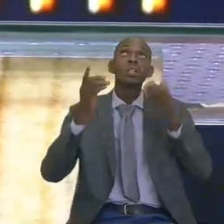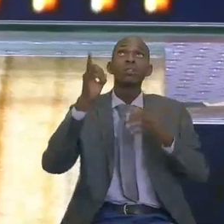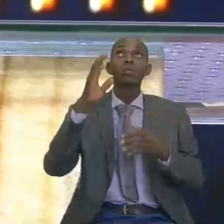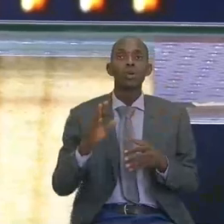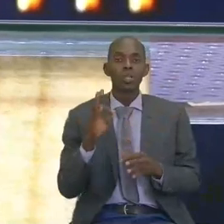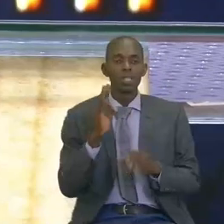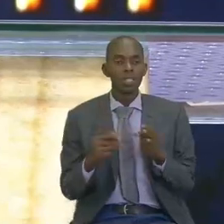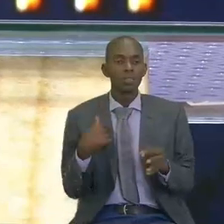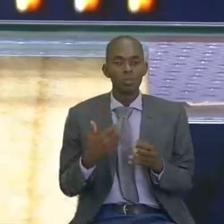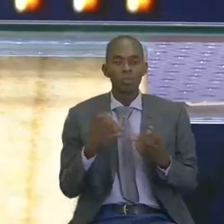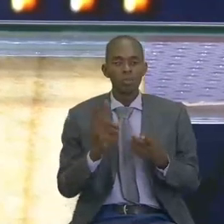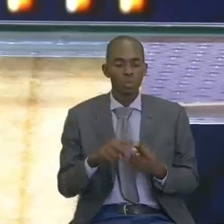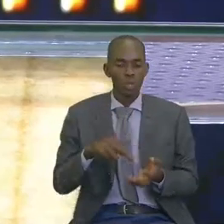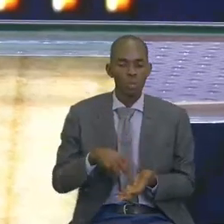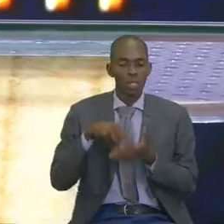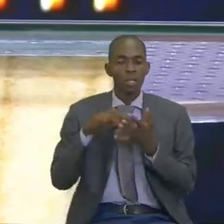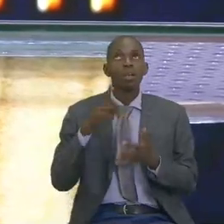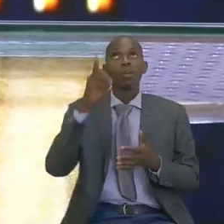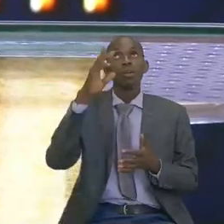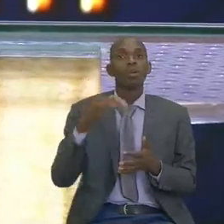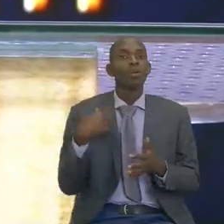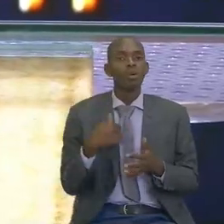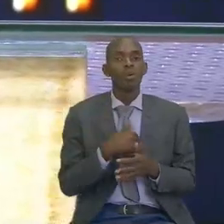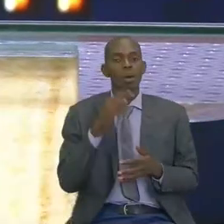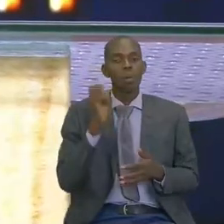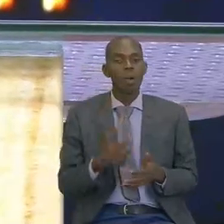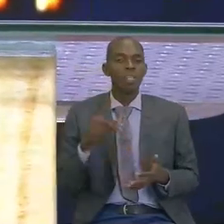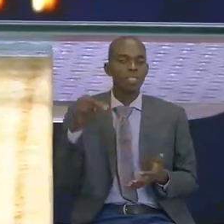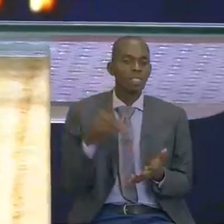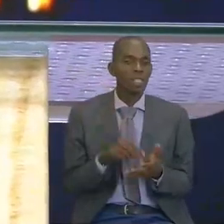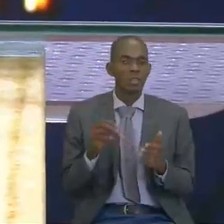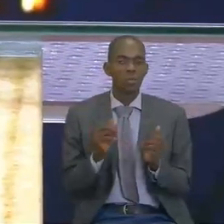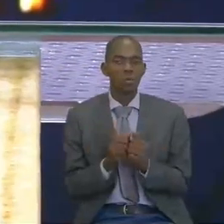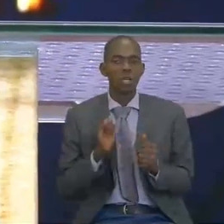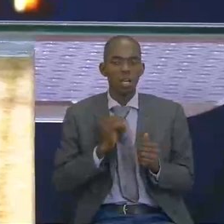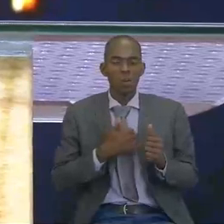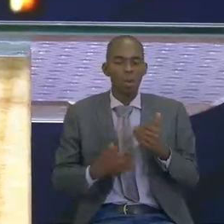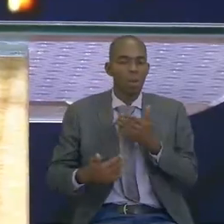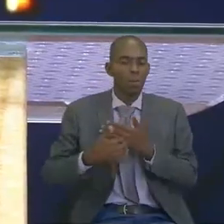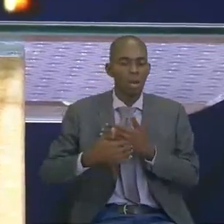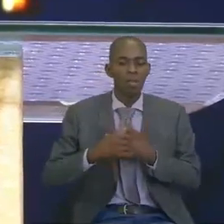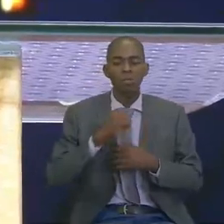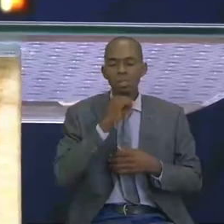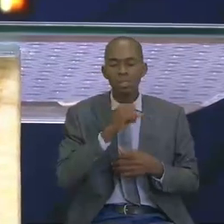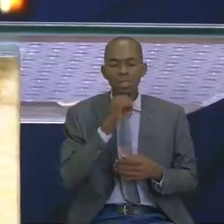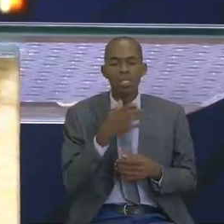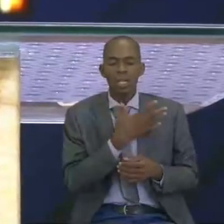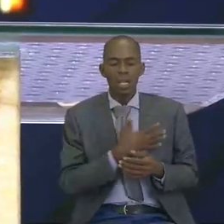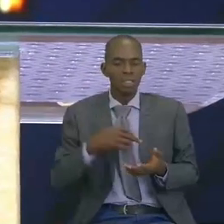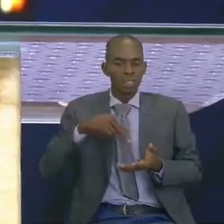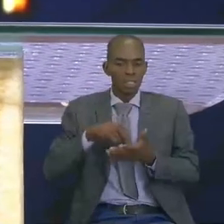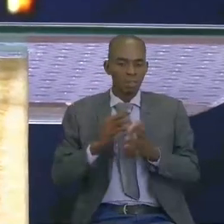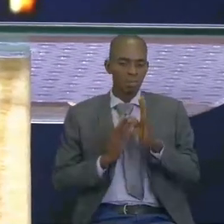va représenter Dieu, nous devons nous tenir avec notre épine dorsale. Et si on se tient avec l'épine dorsale, tout droit